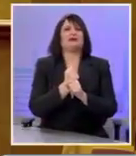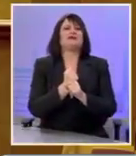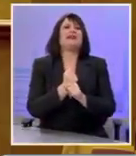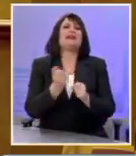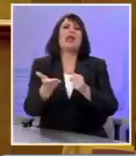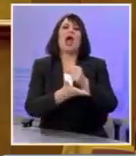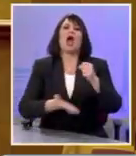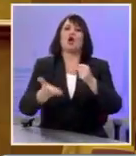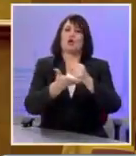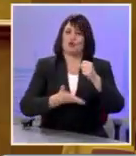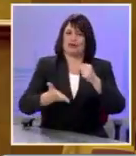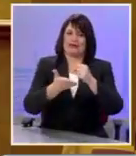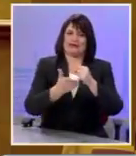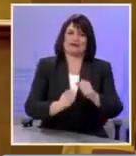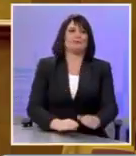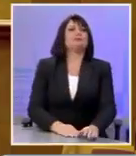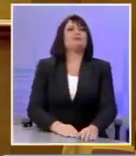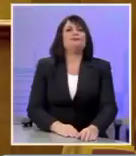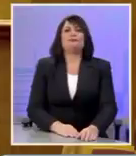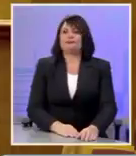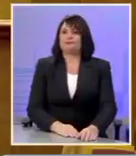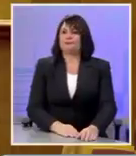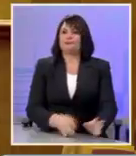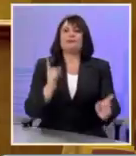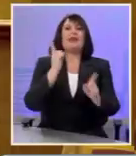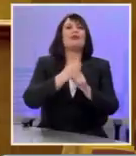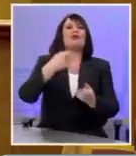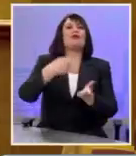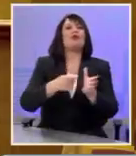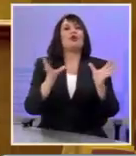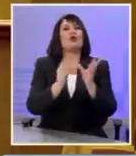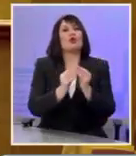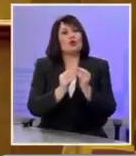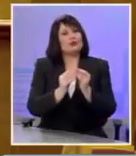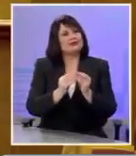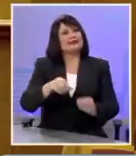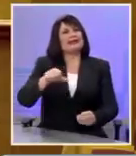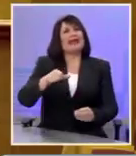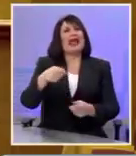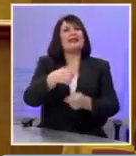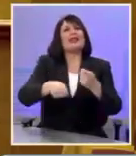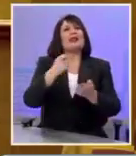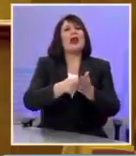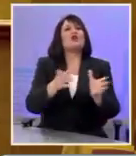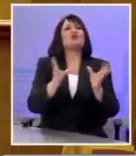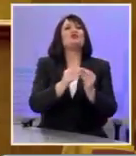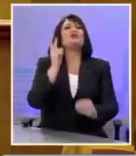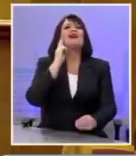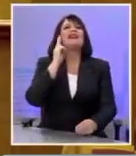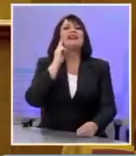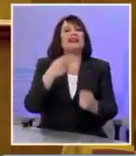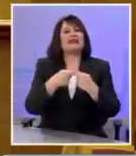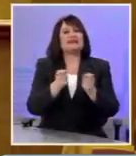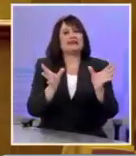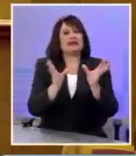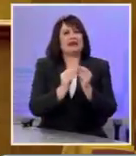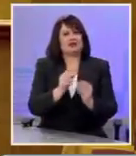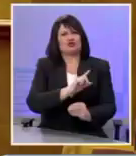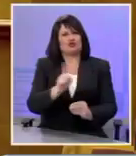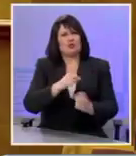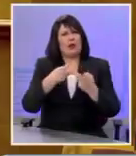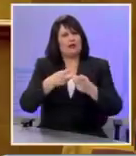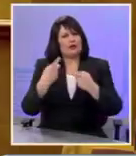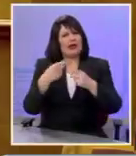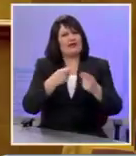στους αγρότες, επιβολή ειδικού φόρου κατανάλωσης στο κρασί, αύξηση στα εισιτήρια των αστικών